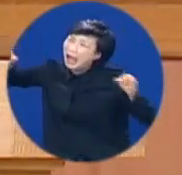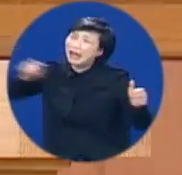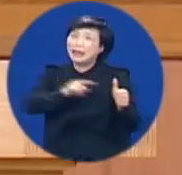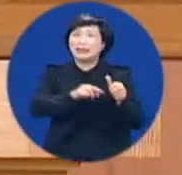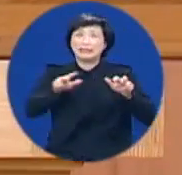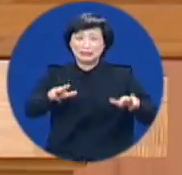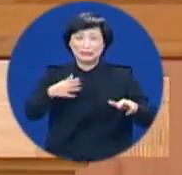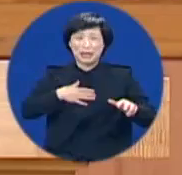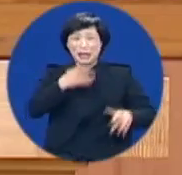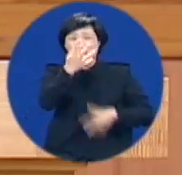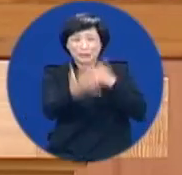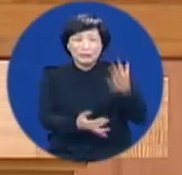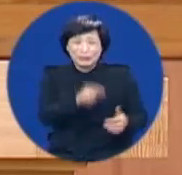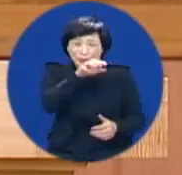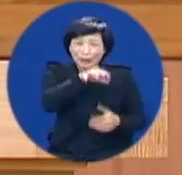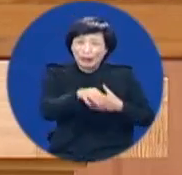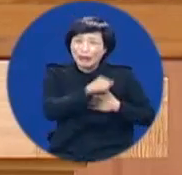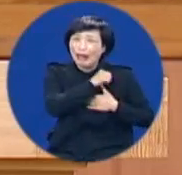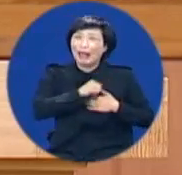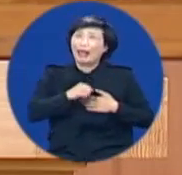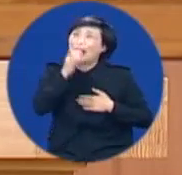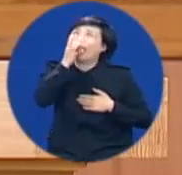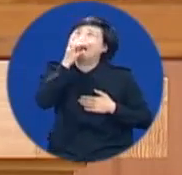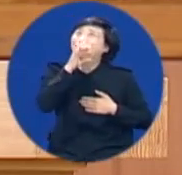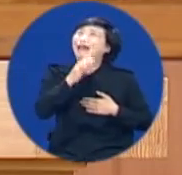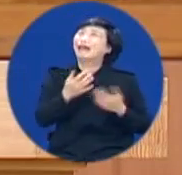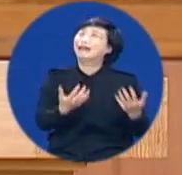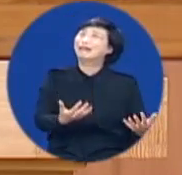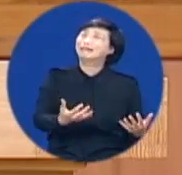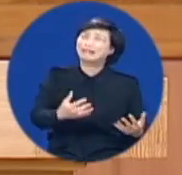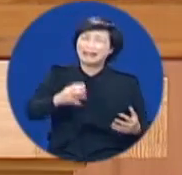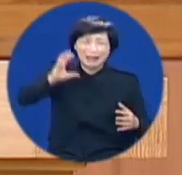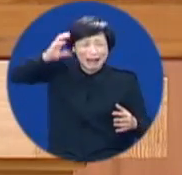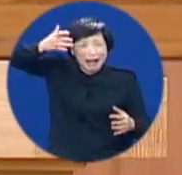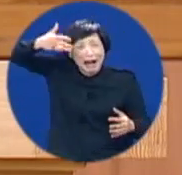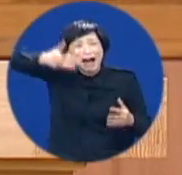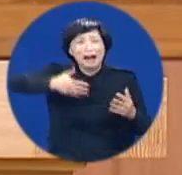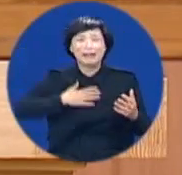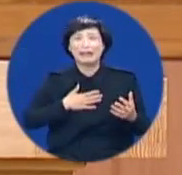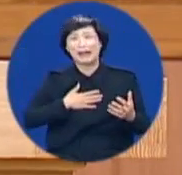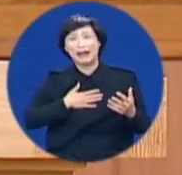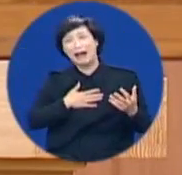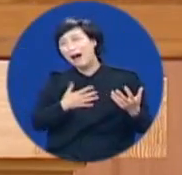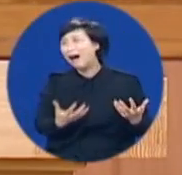내가 이 불꽃 가운데서 견딜 수가 없는데 견딜라니